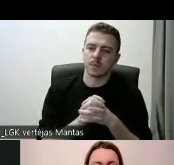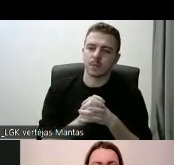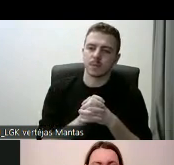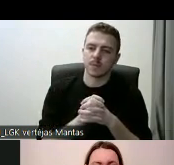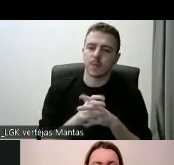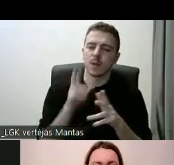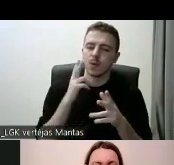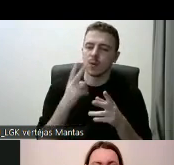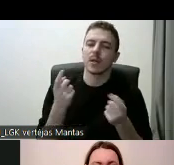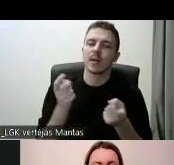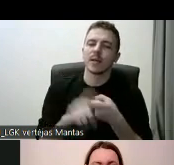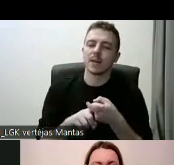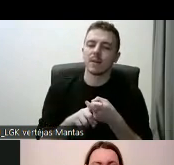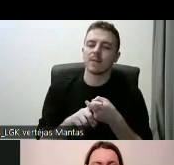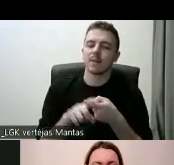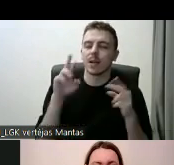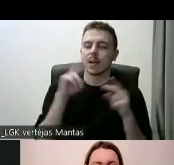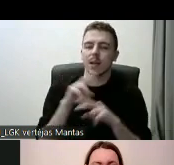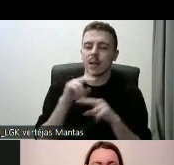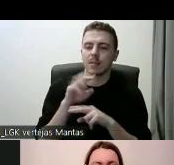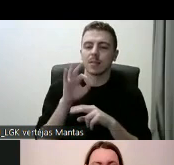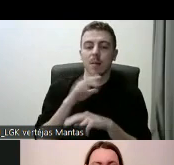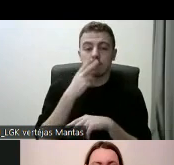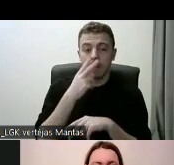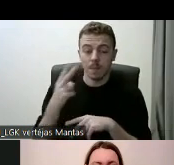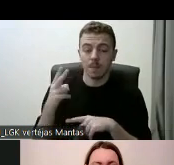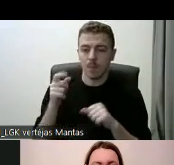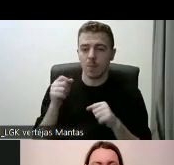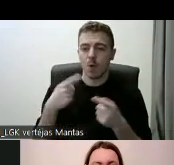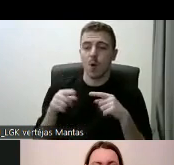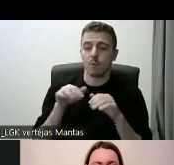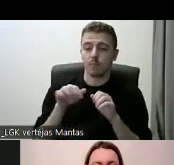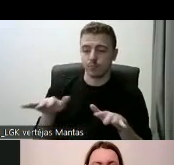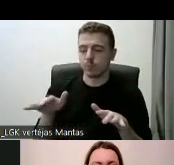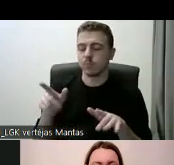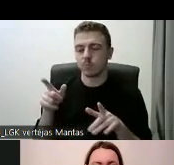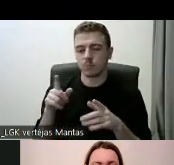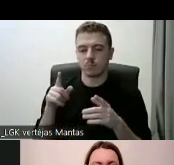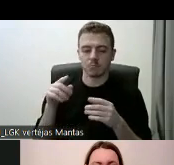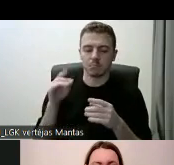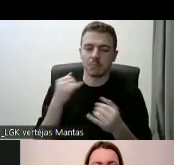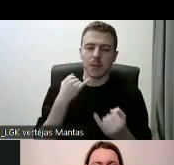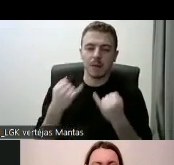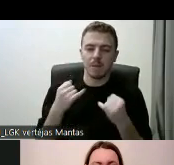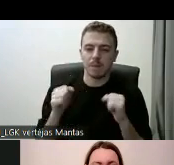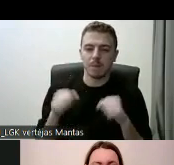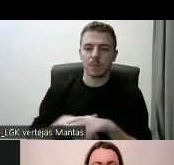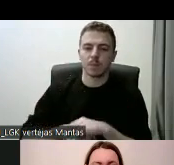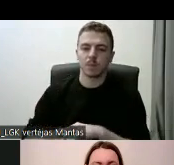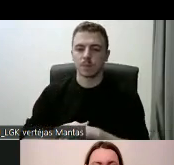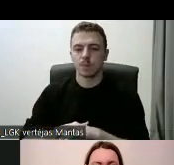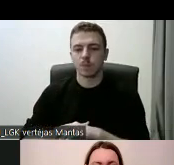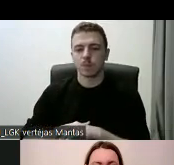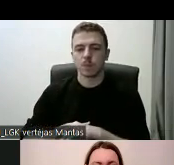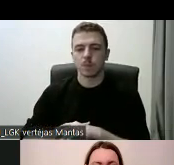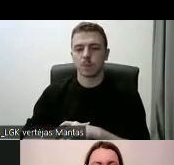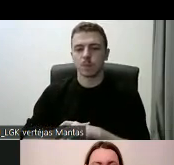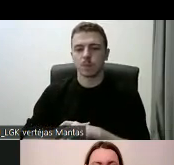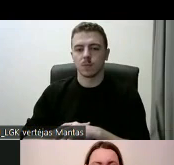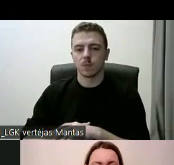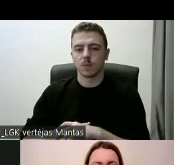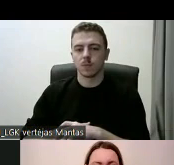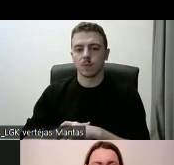atsižvelgiant į tas klaidas, kurios dažnai yra padaromas, kuomet siekiama gyventi pokyčius. Taigi aš